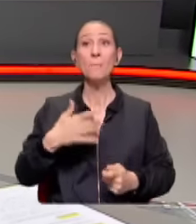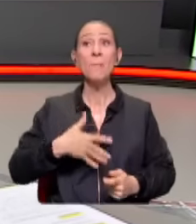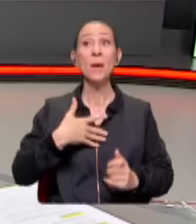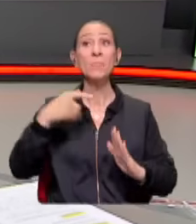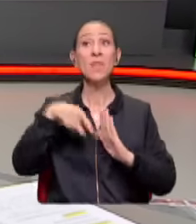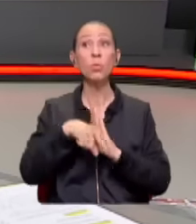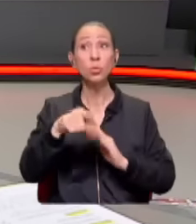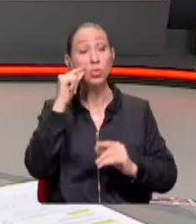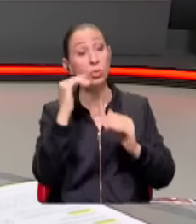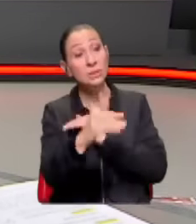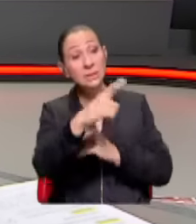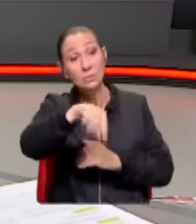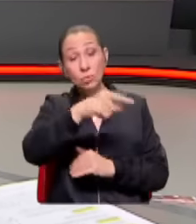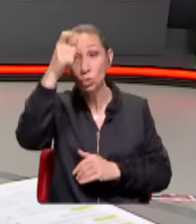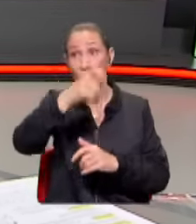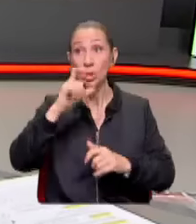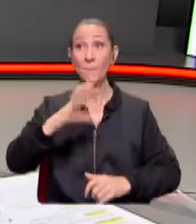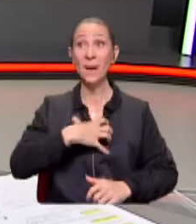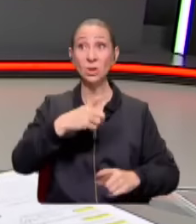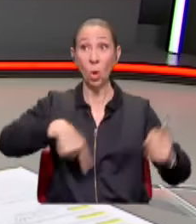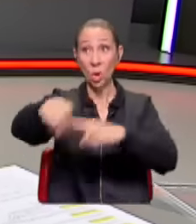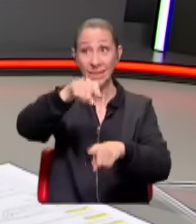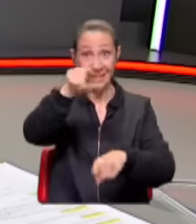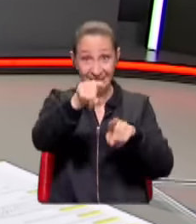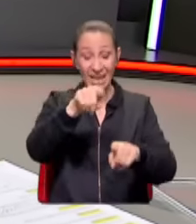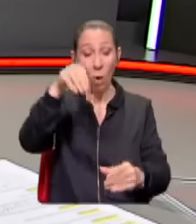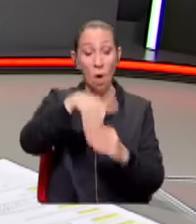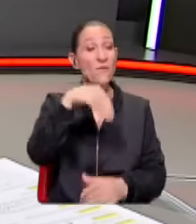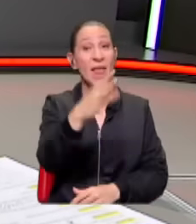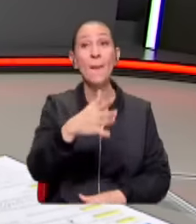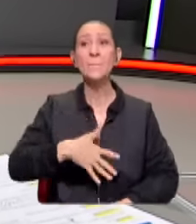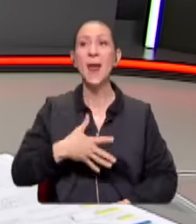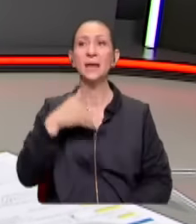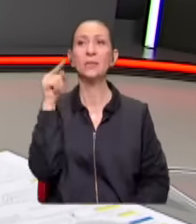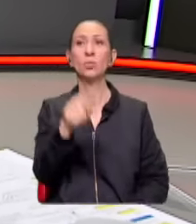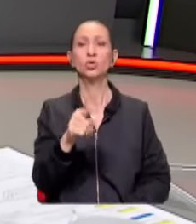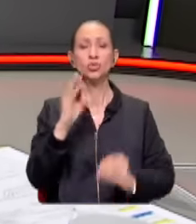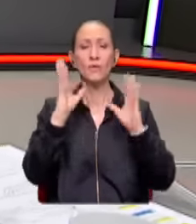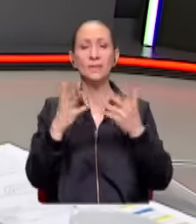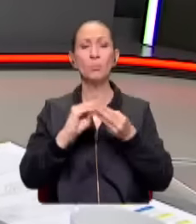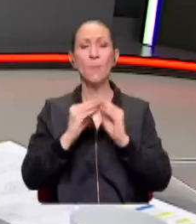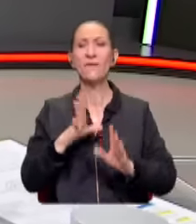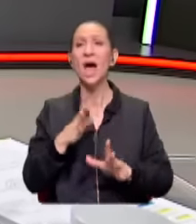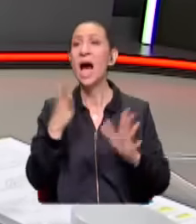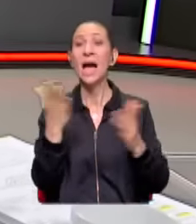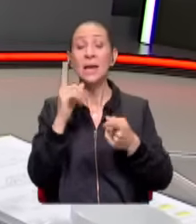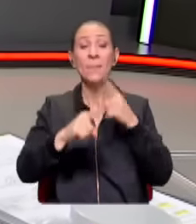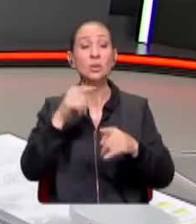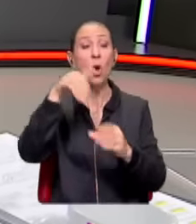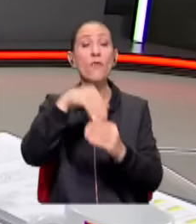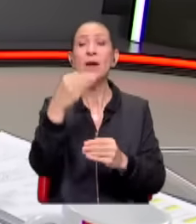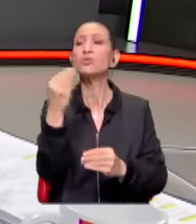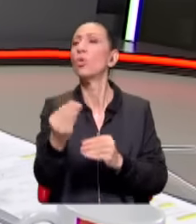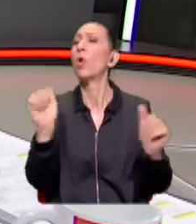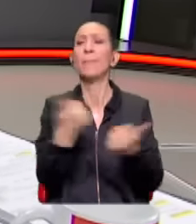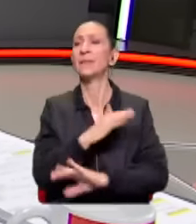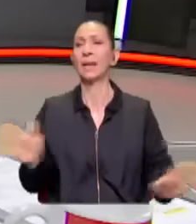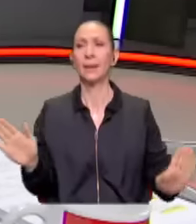Bu memleket insanının da, bu ülkenin patronlarının da, seçmeninin de merak ettiği budur. Yığınla sorun var. Hangi partiye oy vermiş olurlarsa